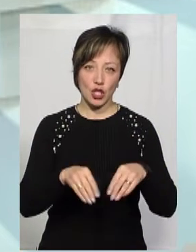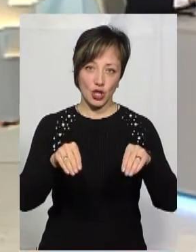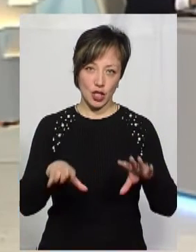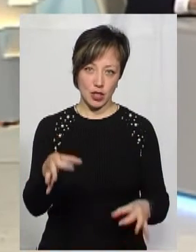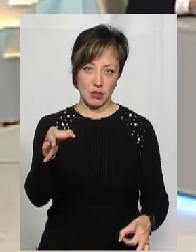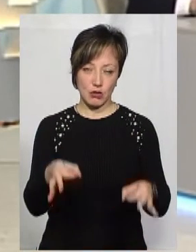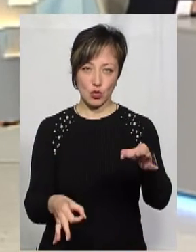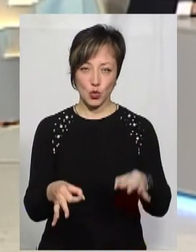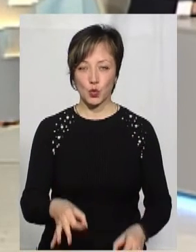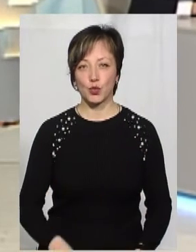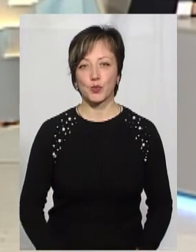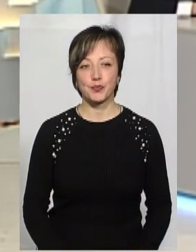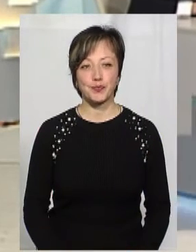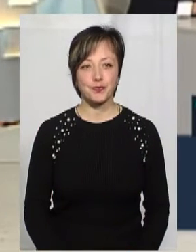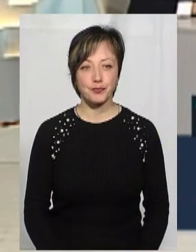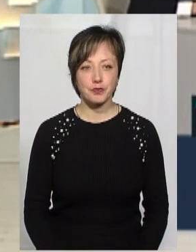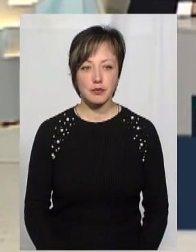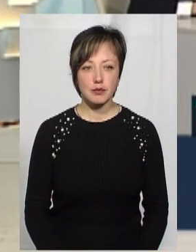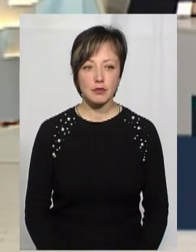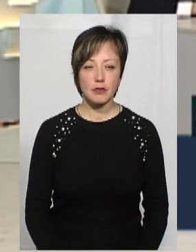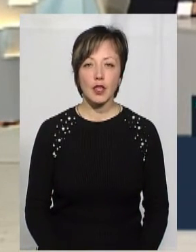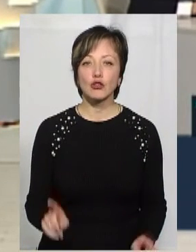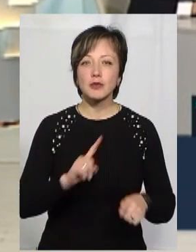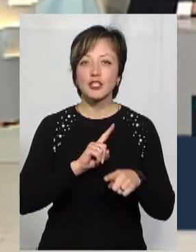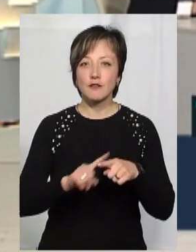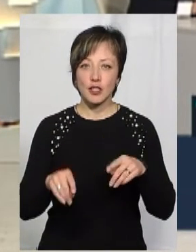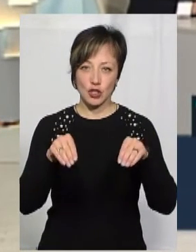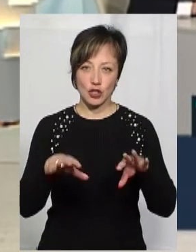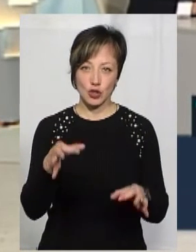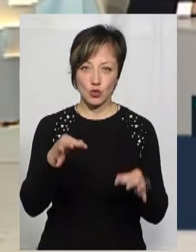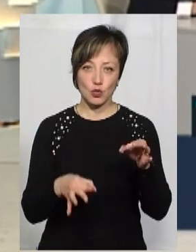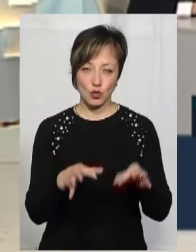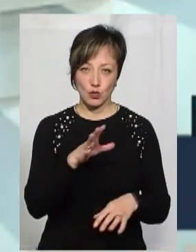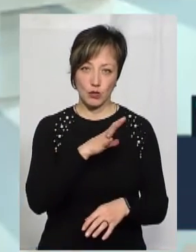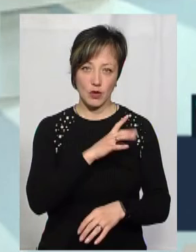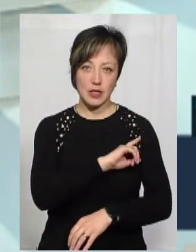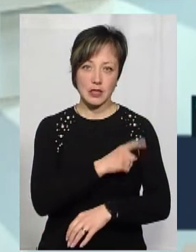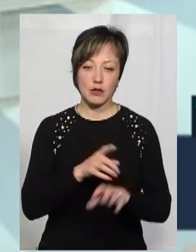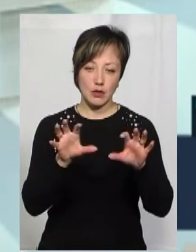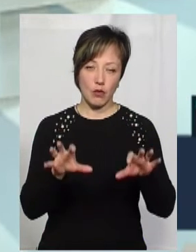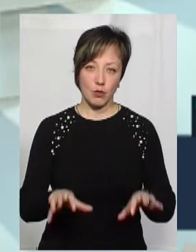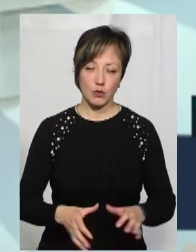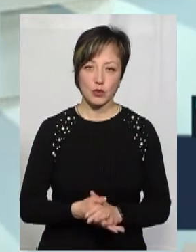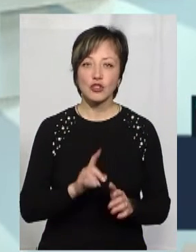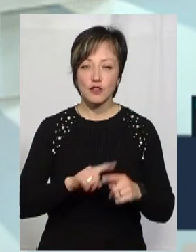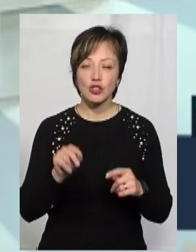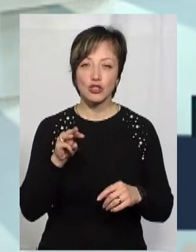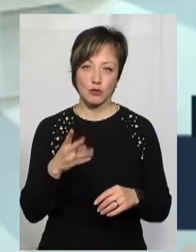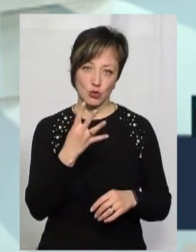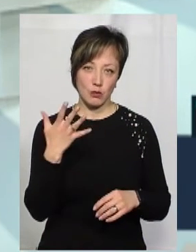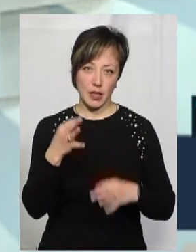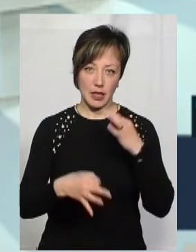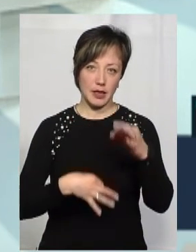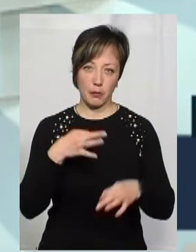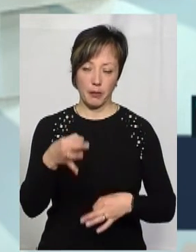вступу набуття вже статусу. Набуття статусу, щоб рішення суду набуло законної сили швидше, ніж